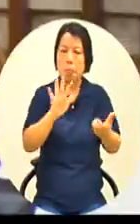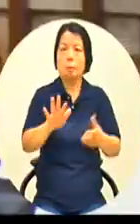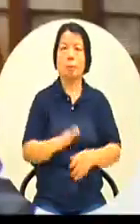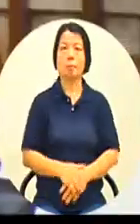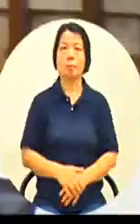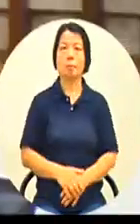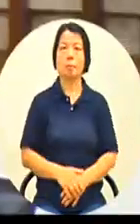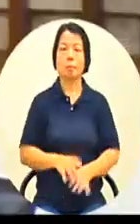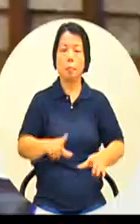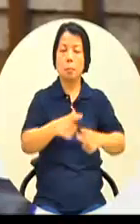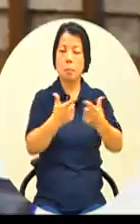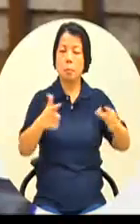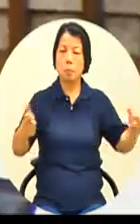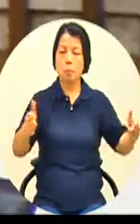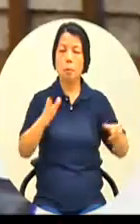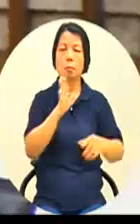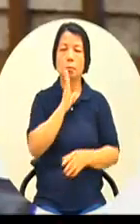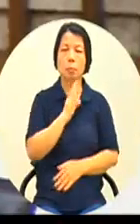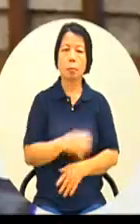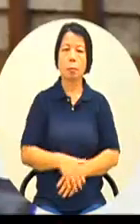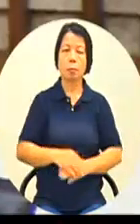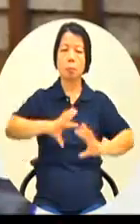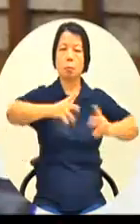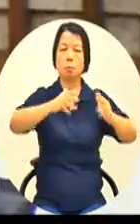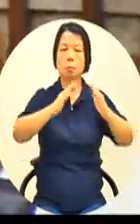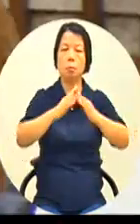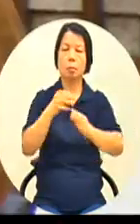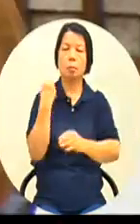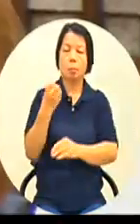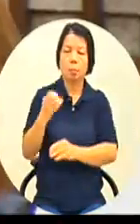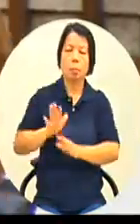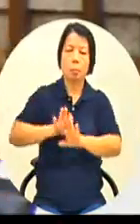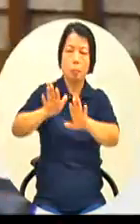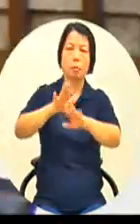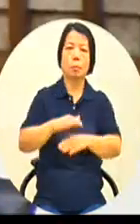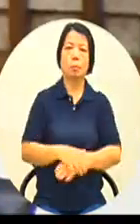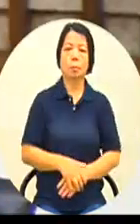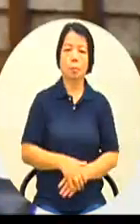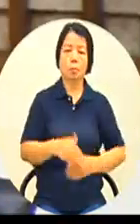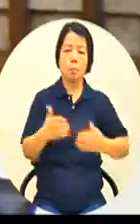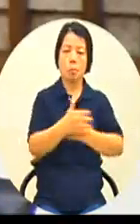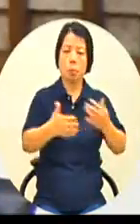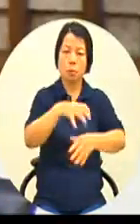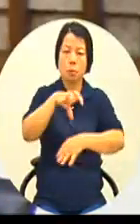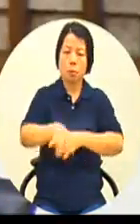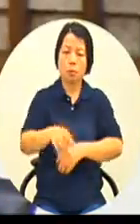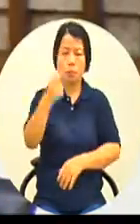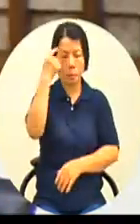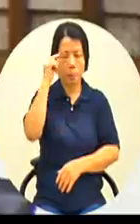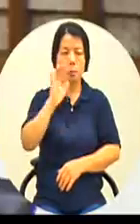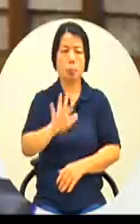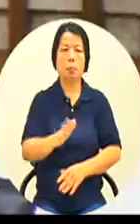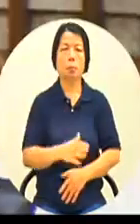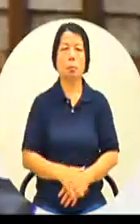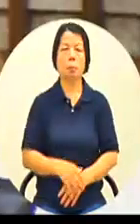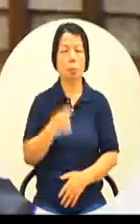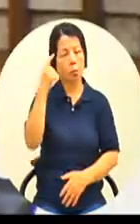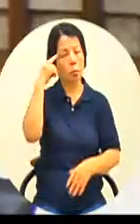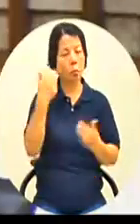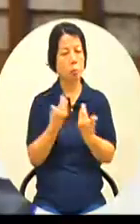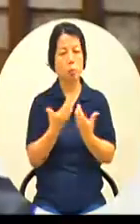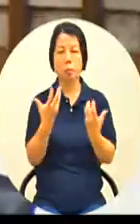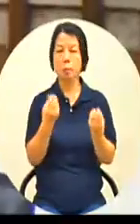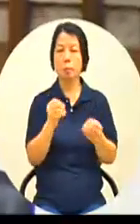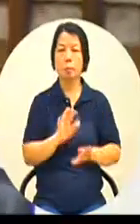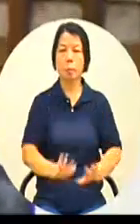进的国家文明的社会必须爱行的路。交通部有这款的意见，本身无意见，但是我伫讲的就是讲目前